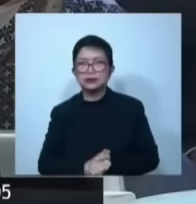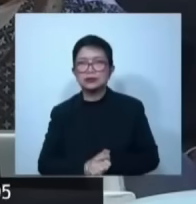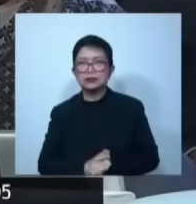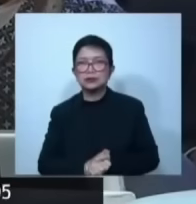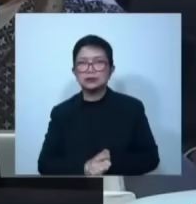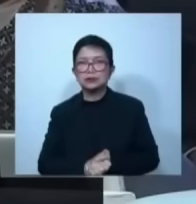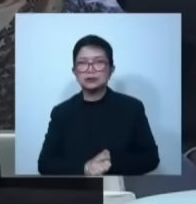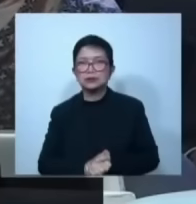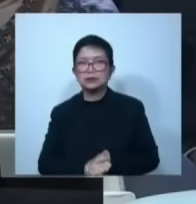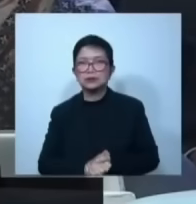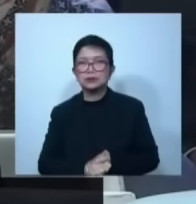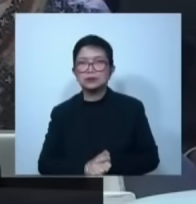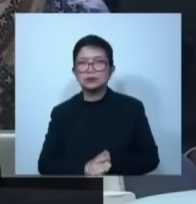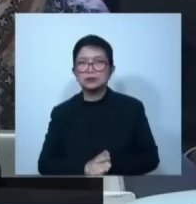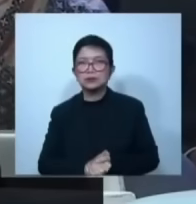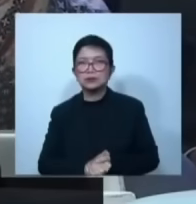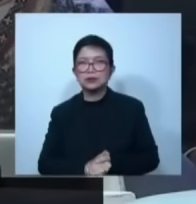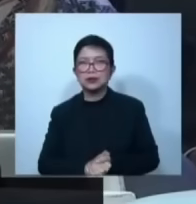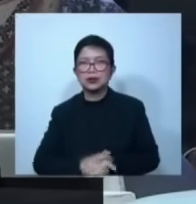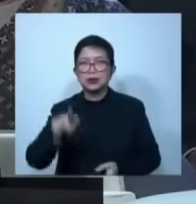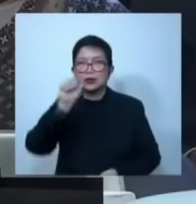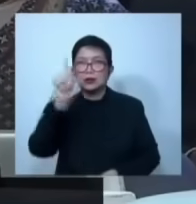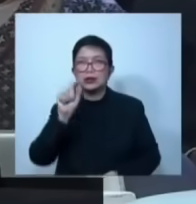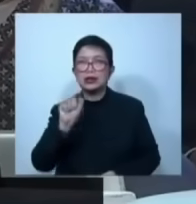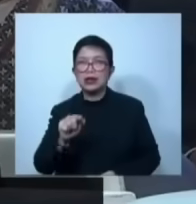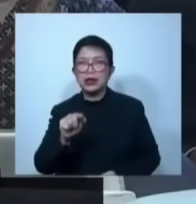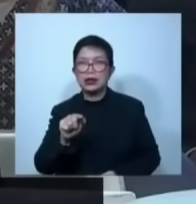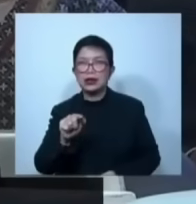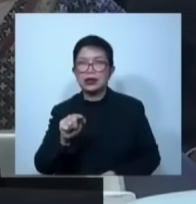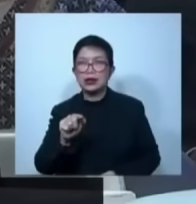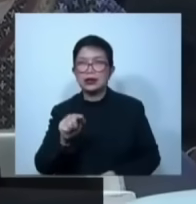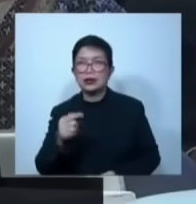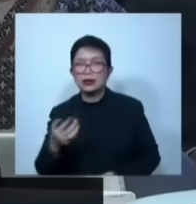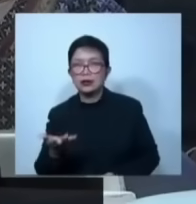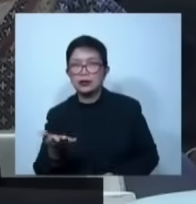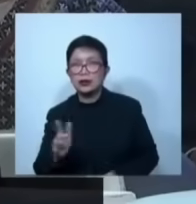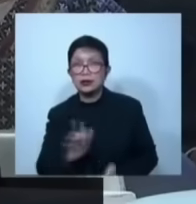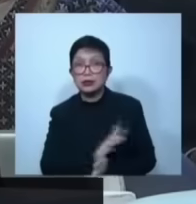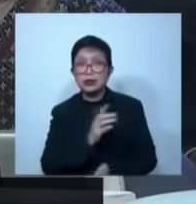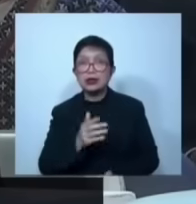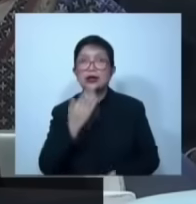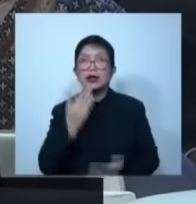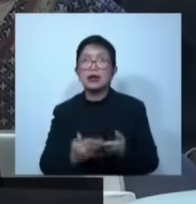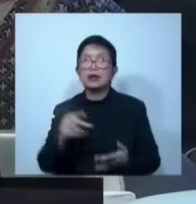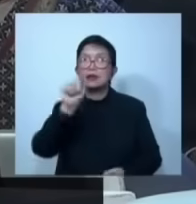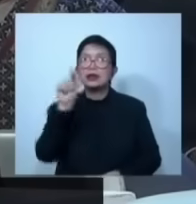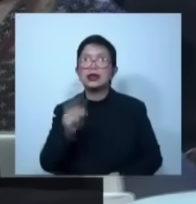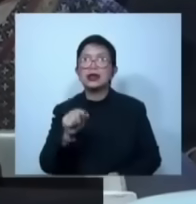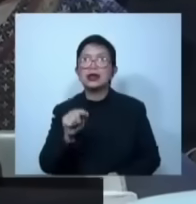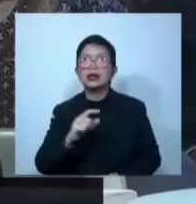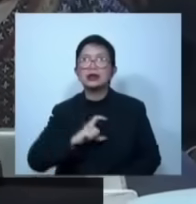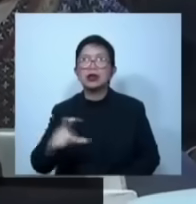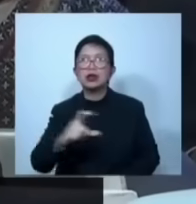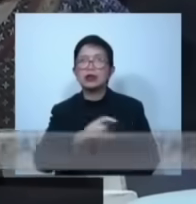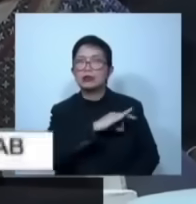dan kita akan menuju ke pertanyaan dan kali ini kesempatan bertanya akan diberikan kepadaon